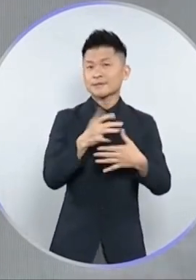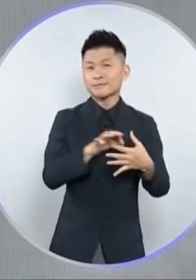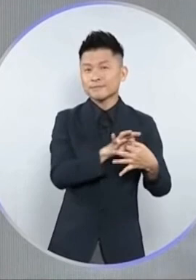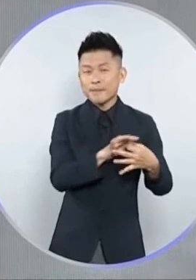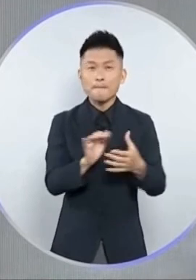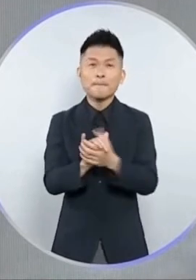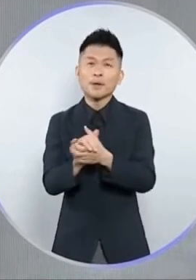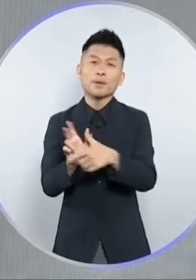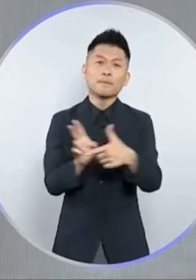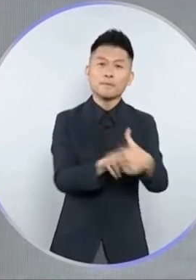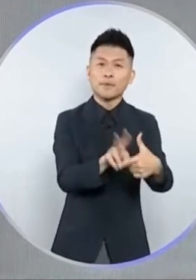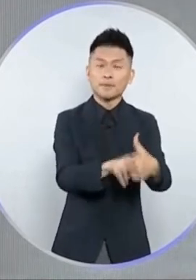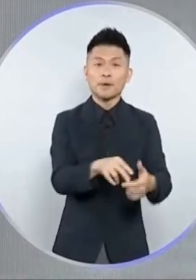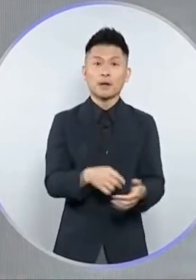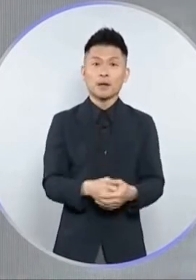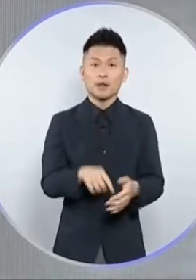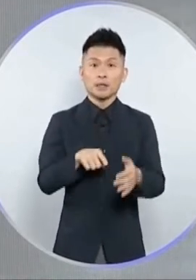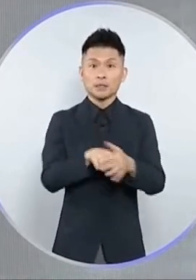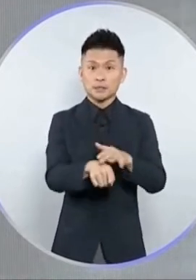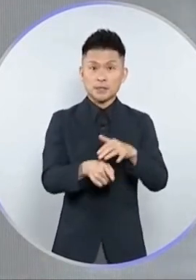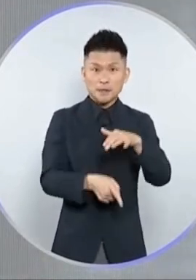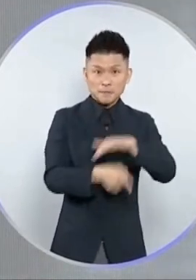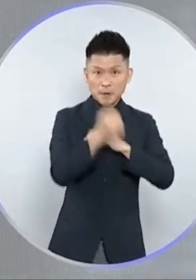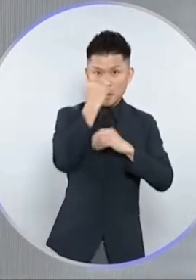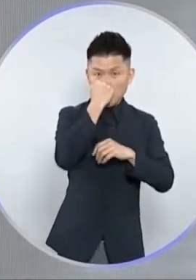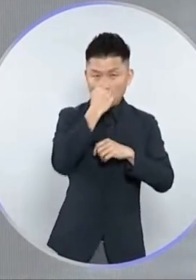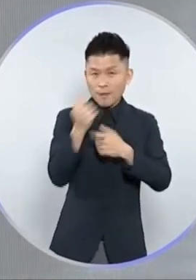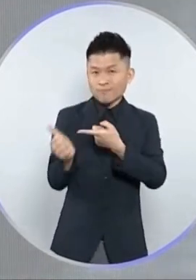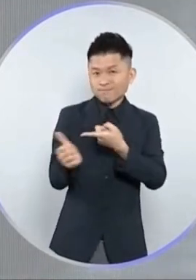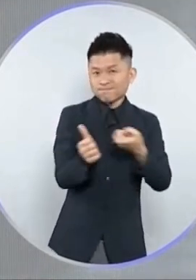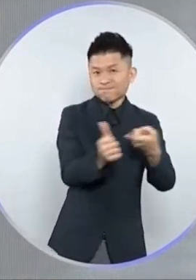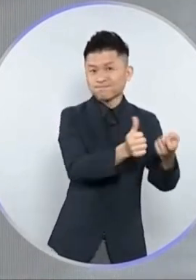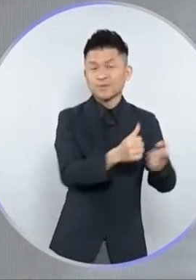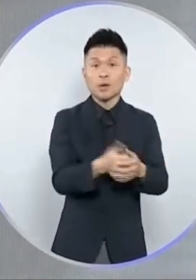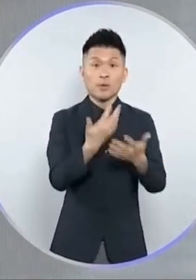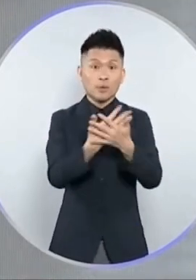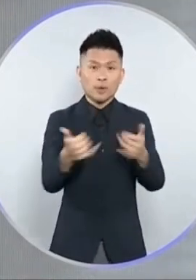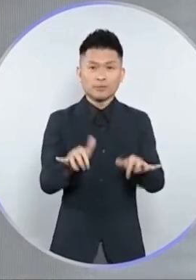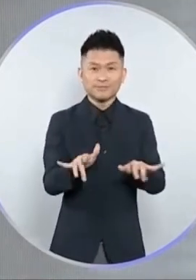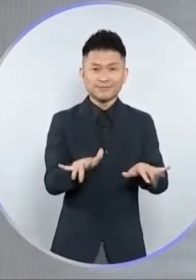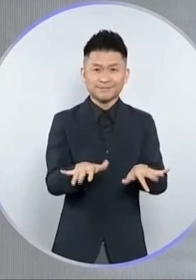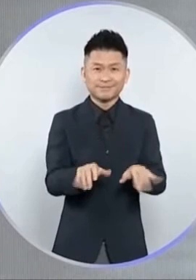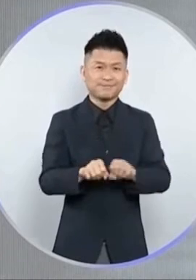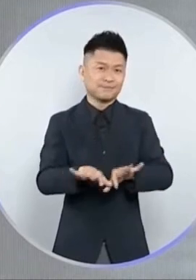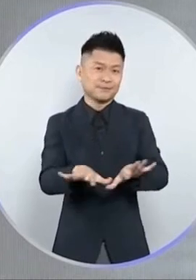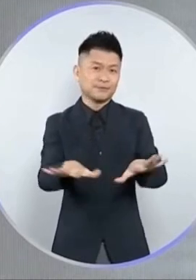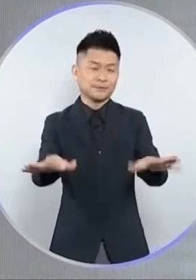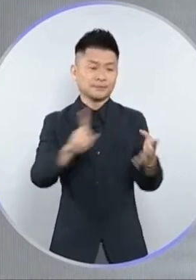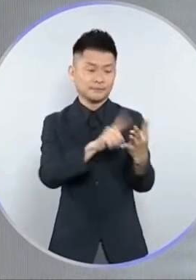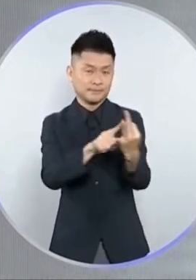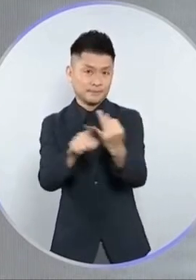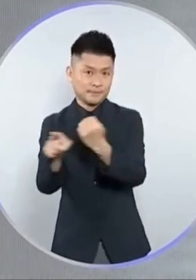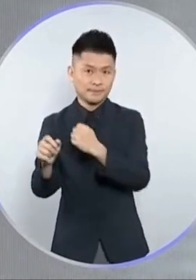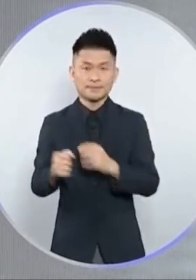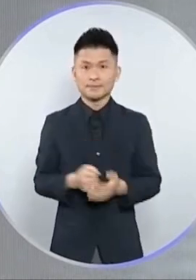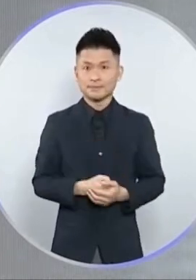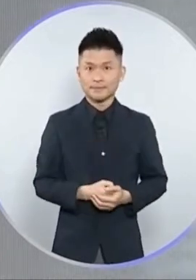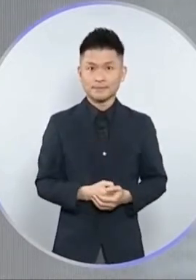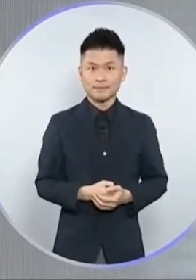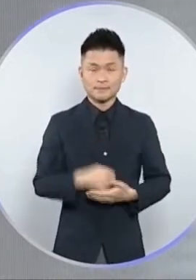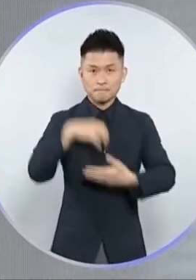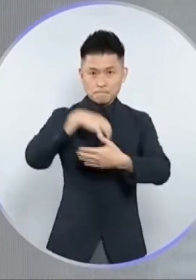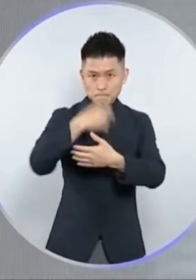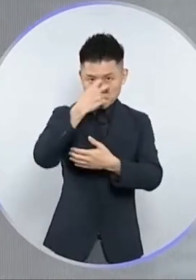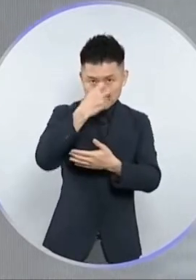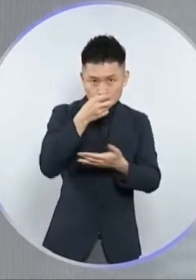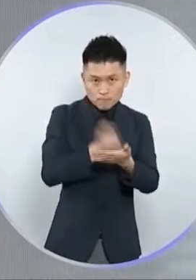关系的，还有那个直接犯罪集团来勾引的，甚至还有网路的，这些其实都要有很好的内